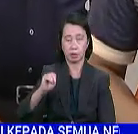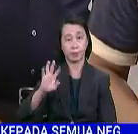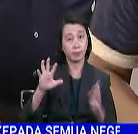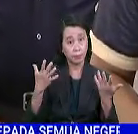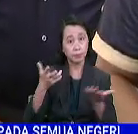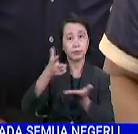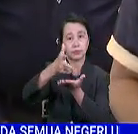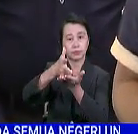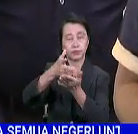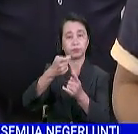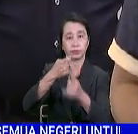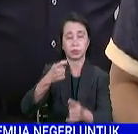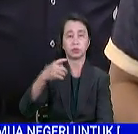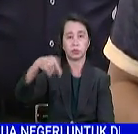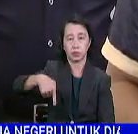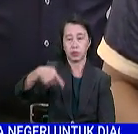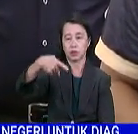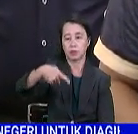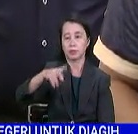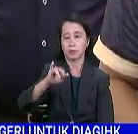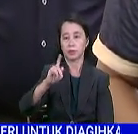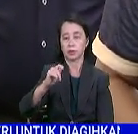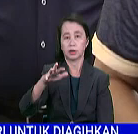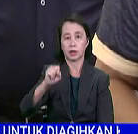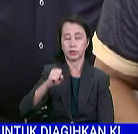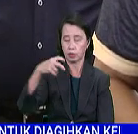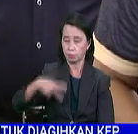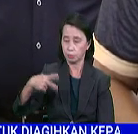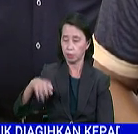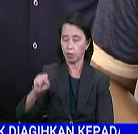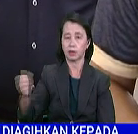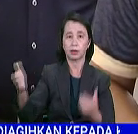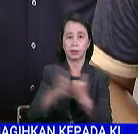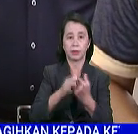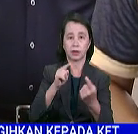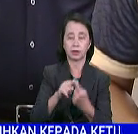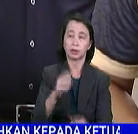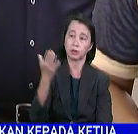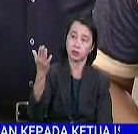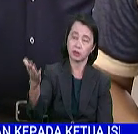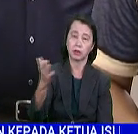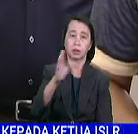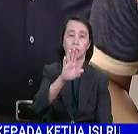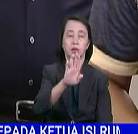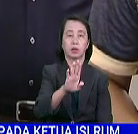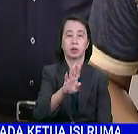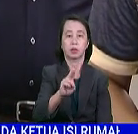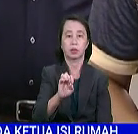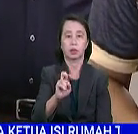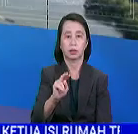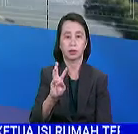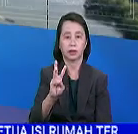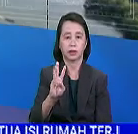saja lintas langsung dari pusat penempatan sementara daerah Vitas kembali bersama dengan n diberitahu wilayah silakan n